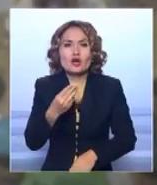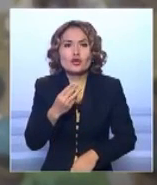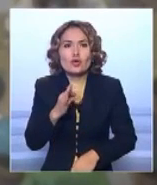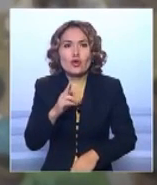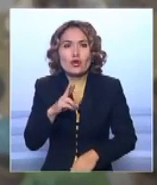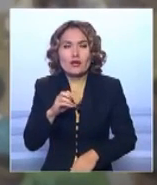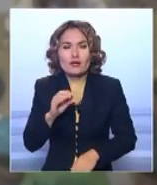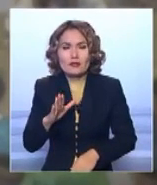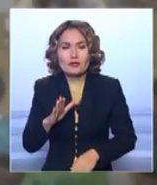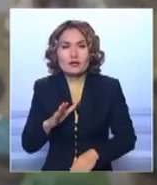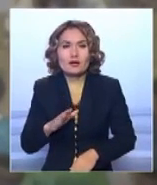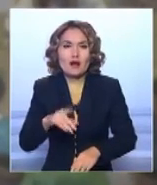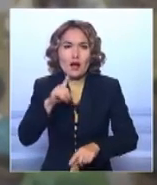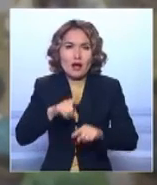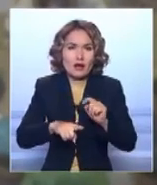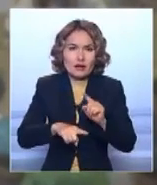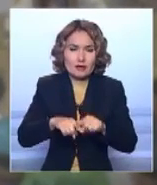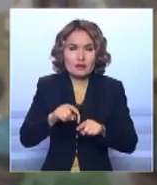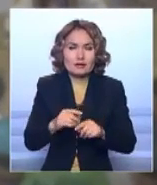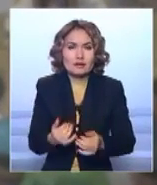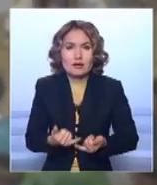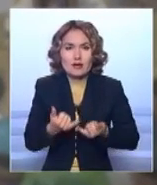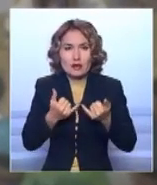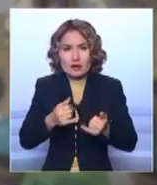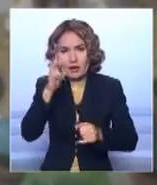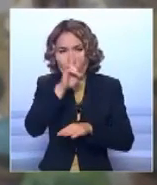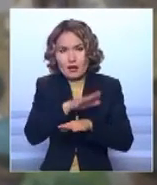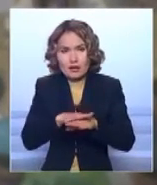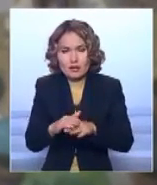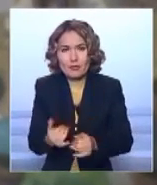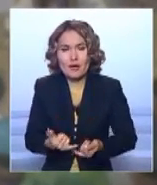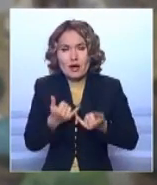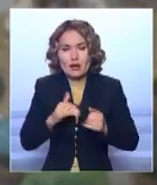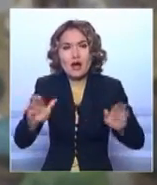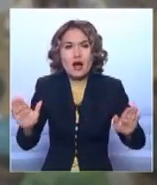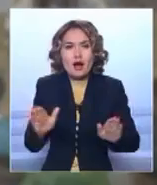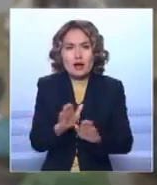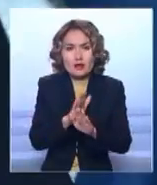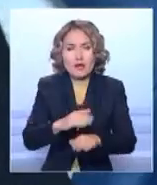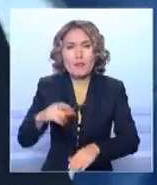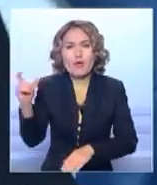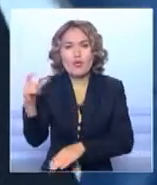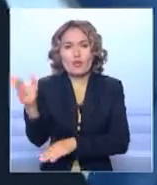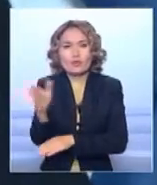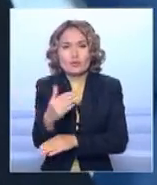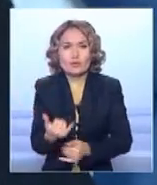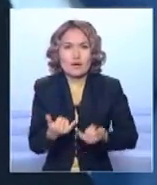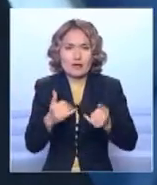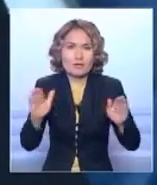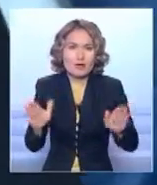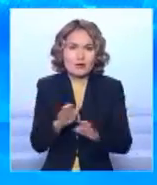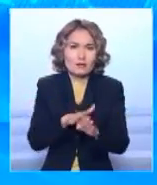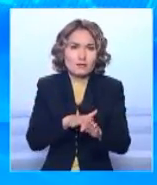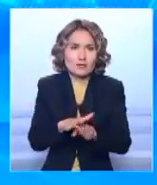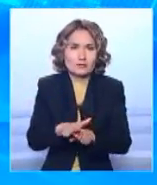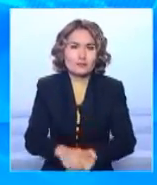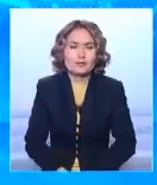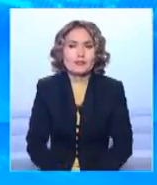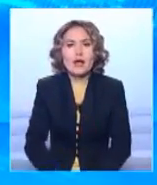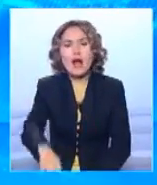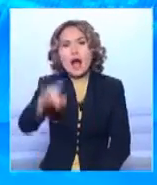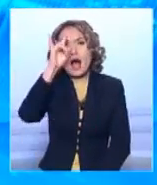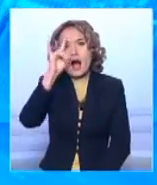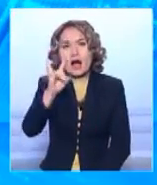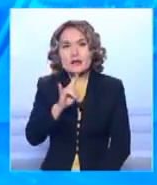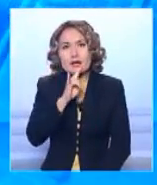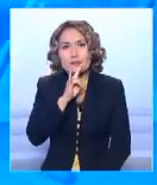Ескендір Қасанғалиев ағамыздың атам екен және де көктемнің желбіреген әнін өзім ойдағыдай орындап шықтым деп ойлаймын.